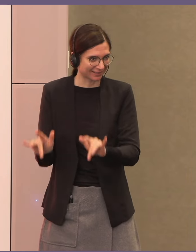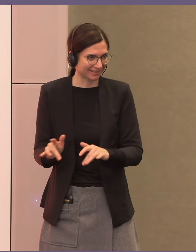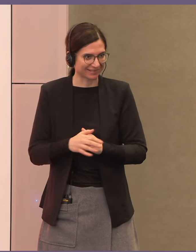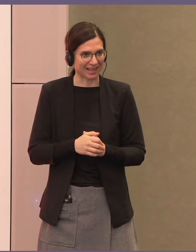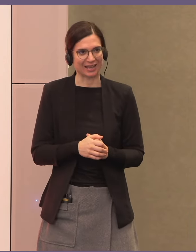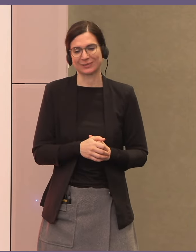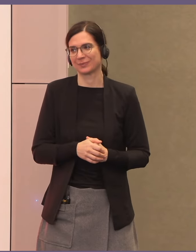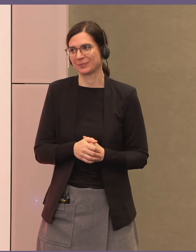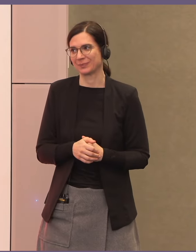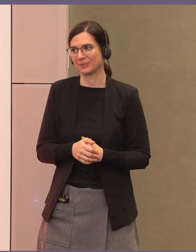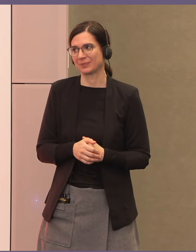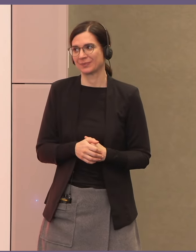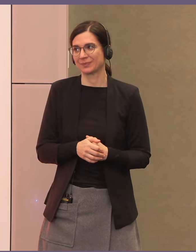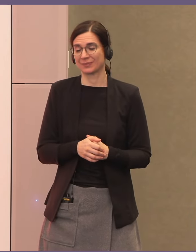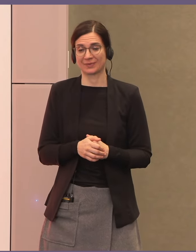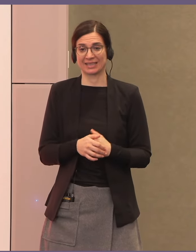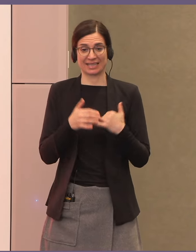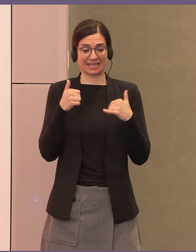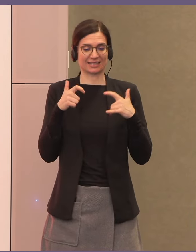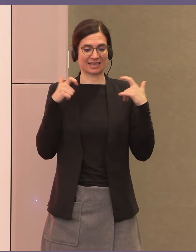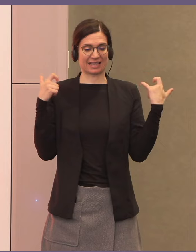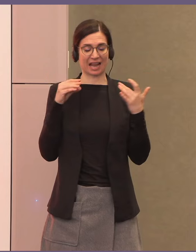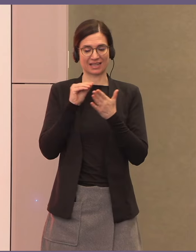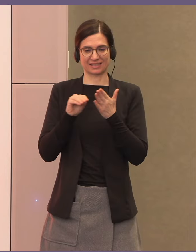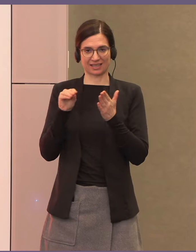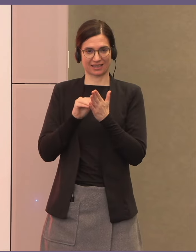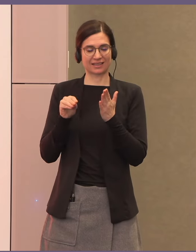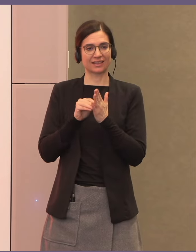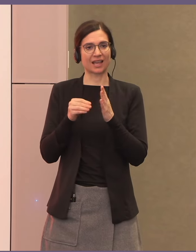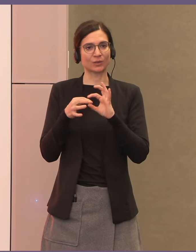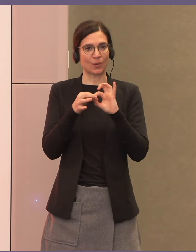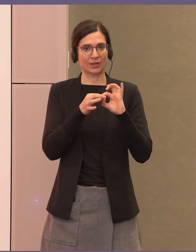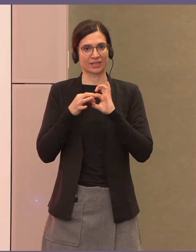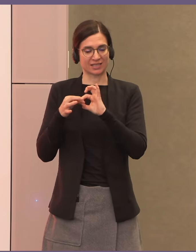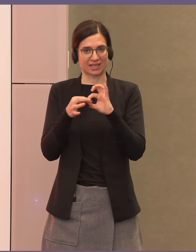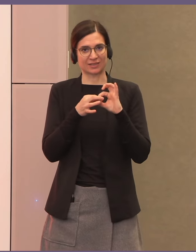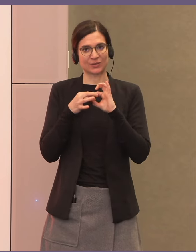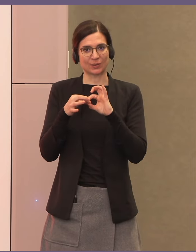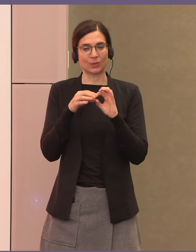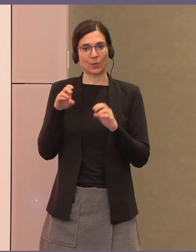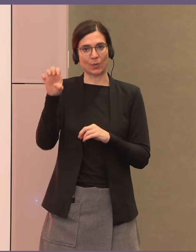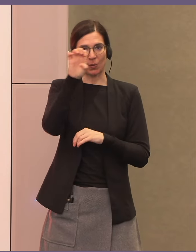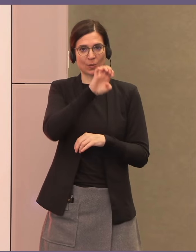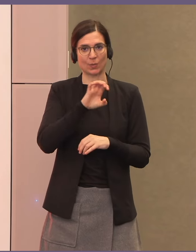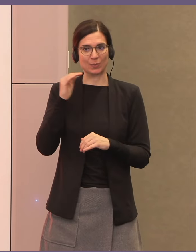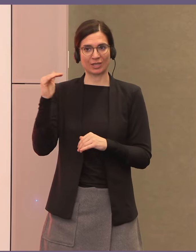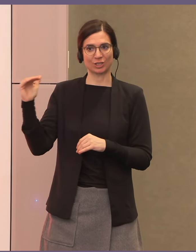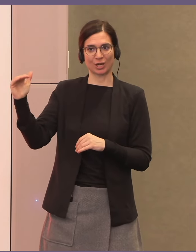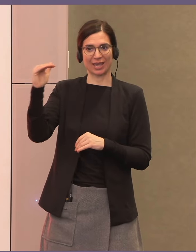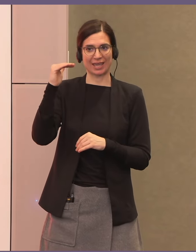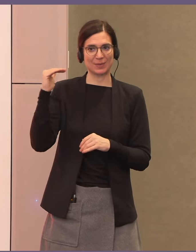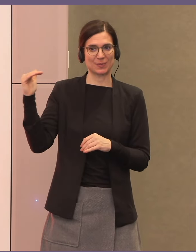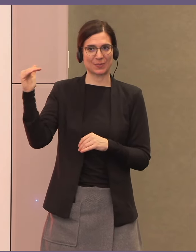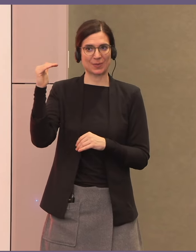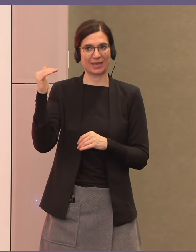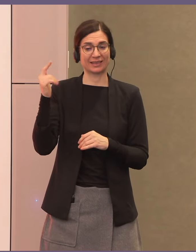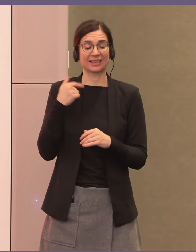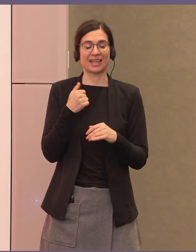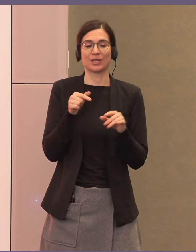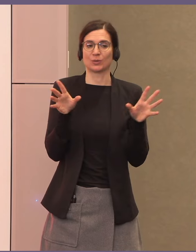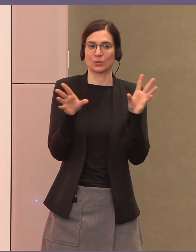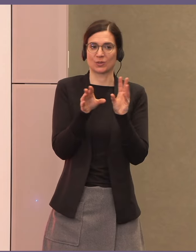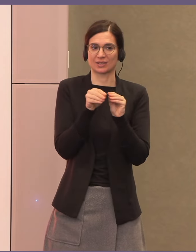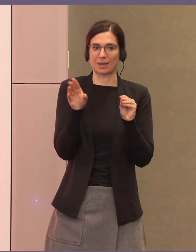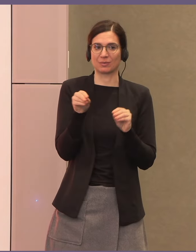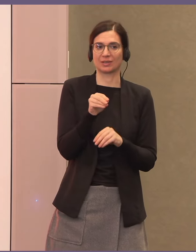Jetzt jedenfalls darf ich den Generalsekretär der Organisation auf europäischer Ebene, die sozusagen mit dem Renninstitut